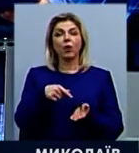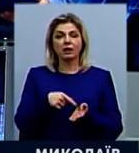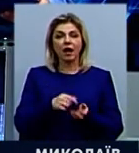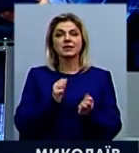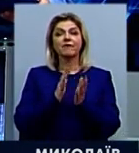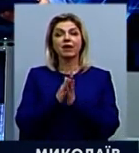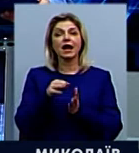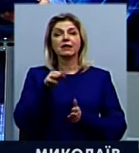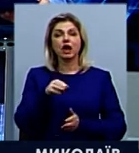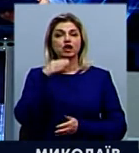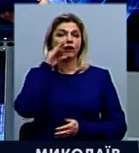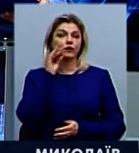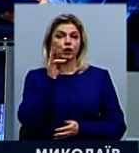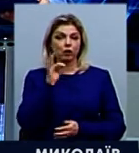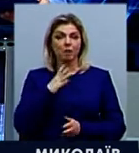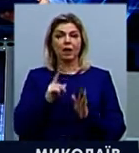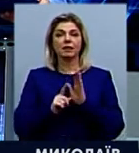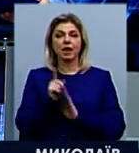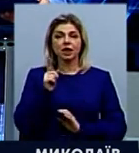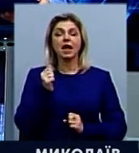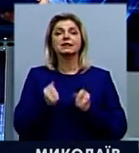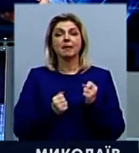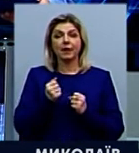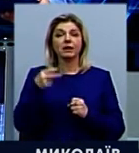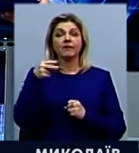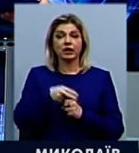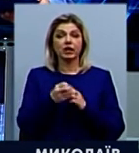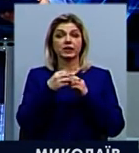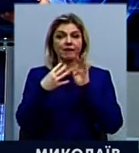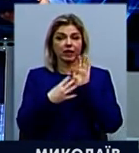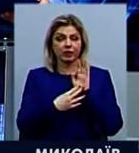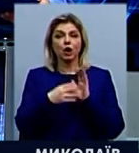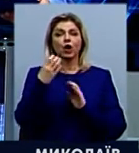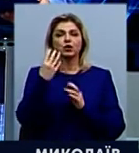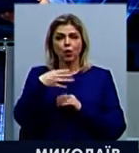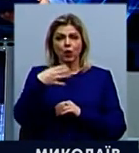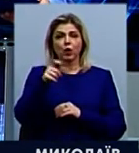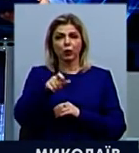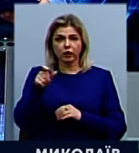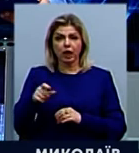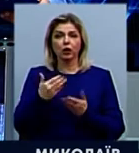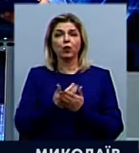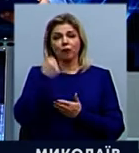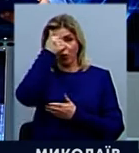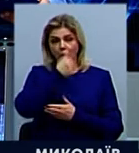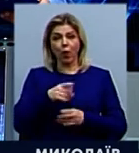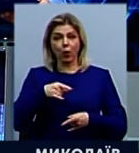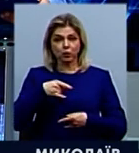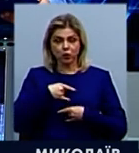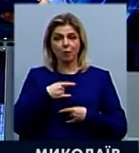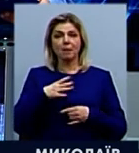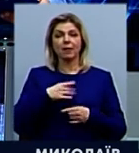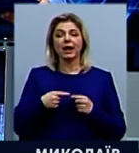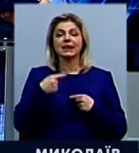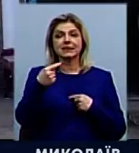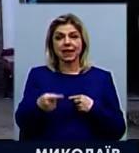сквері Тараса Шевченка відбувся забіг мрії 2019. 40 містян у новорічних костюмах подолали дистанцію у 2 кілометри